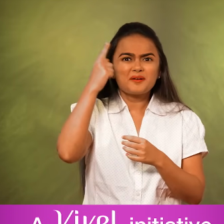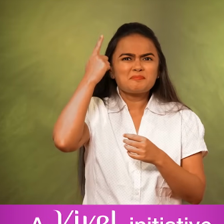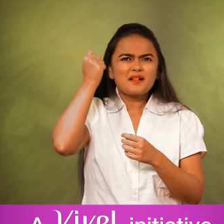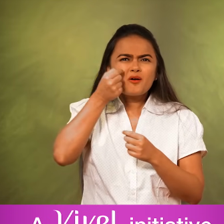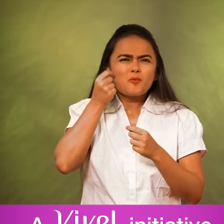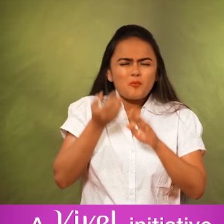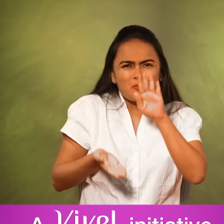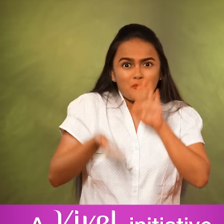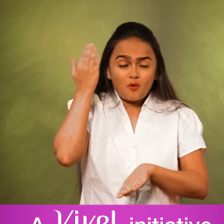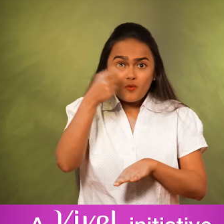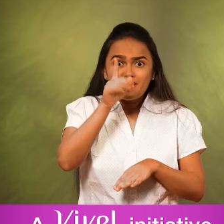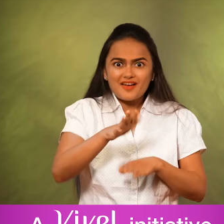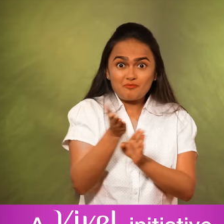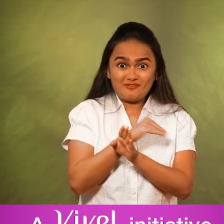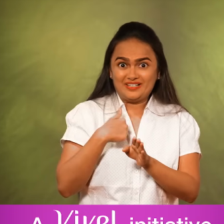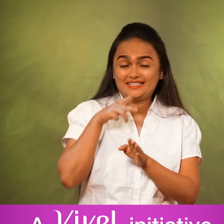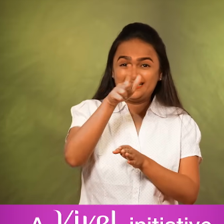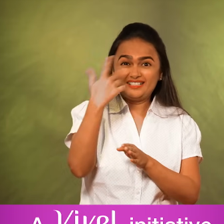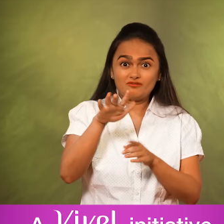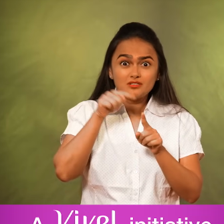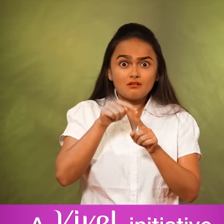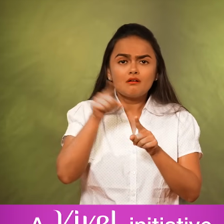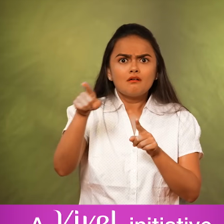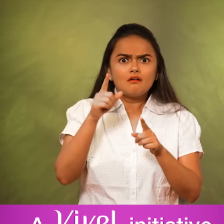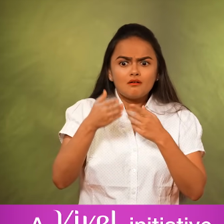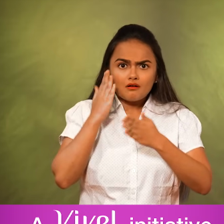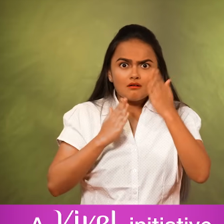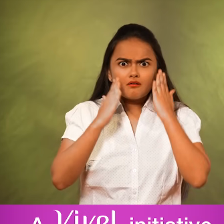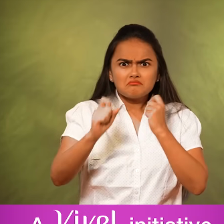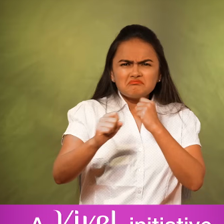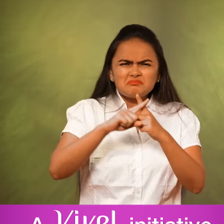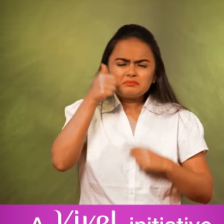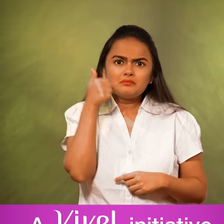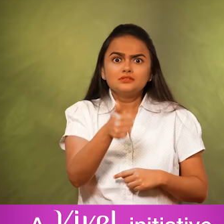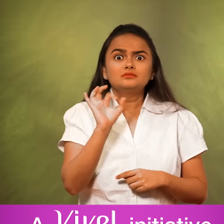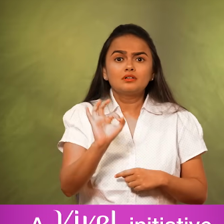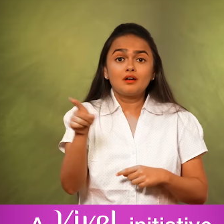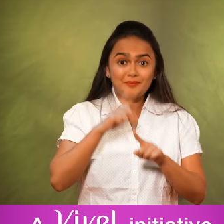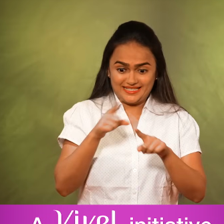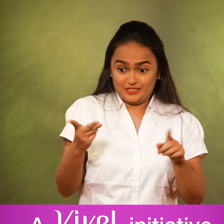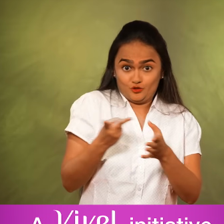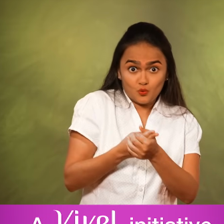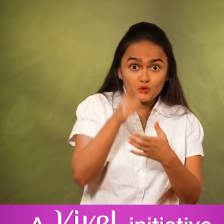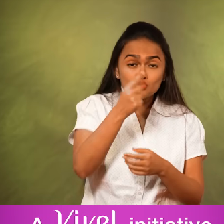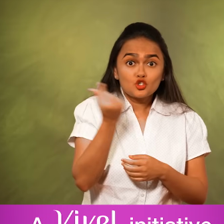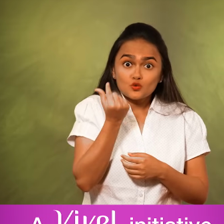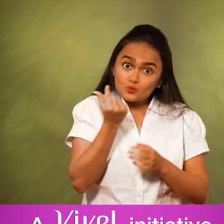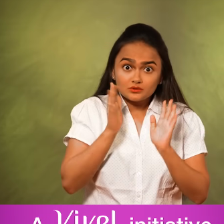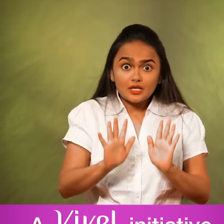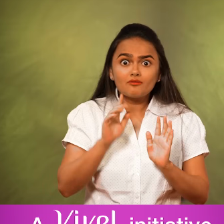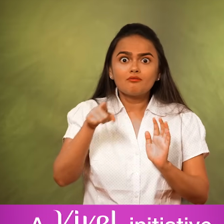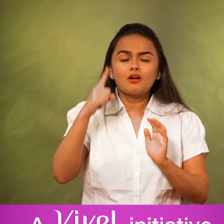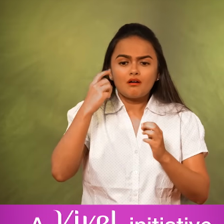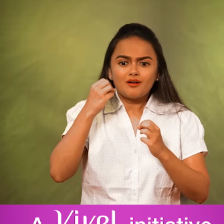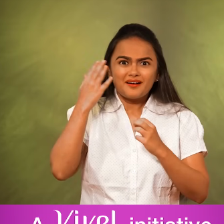मिलकर जो हाइपर पिगमेंटेशन है, जैसे मुझे यहाँ पर बहुत ज्यादा मैंने बताया है, उस पर बहुत इफेक्टिवली काम करते हैं। और जब आप इन दोनों को एक साथ यूज करते